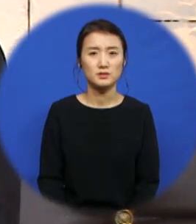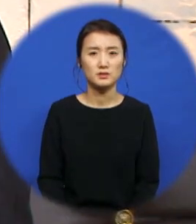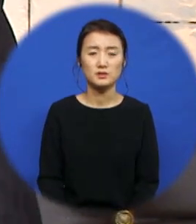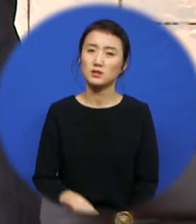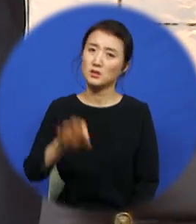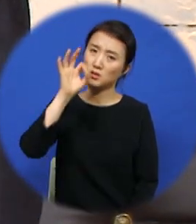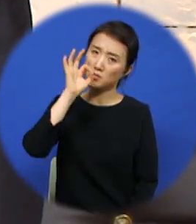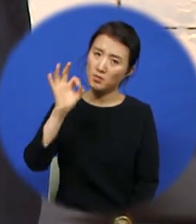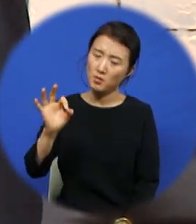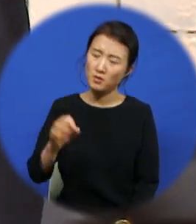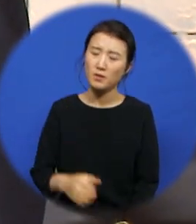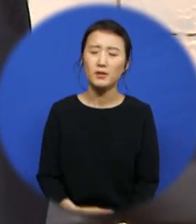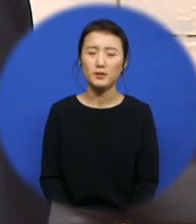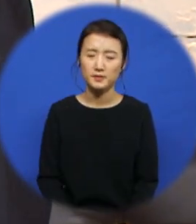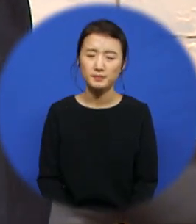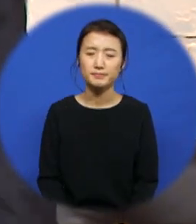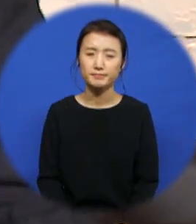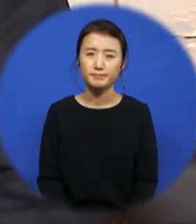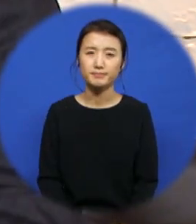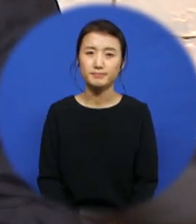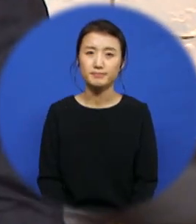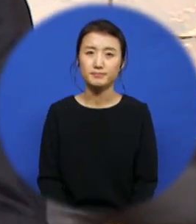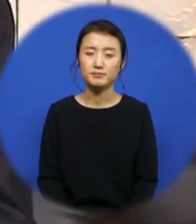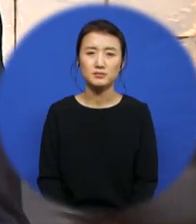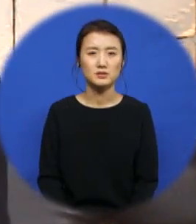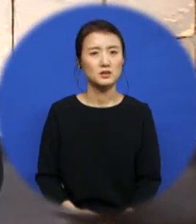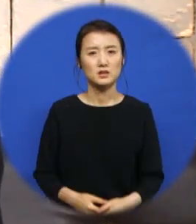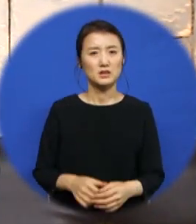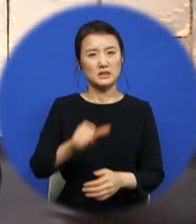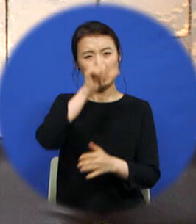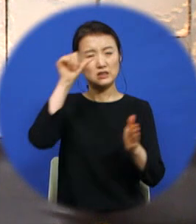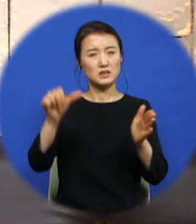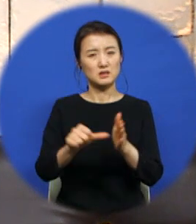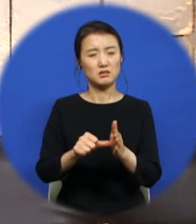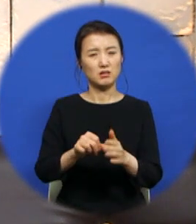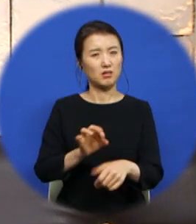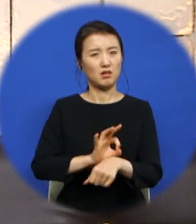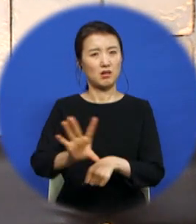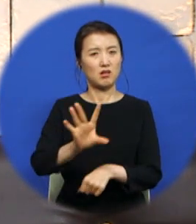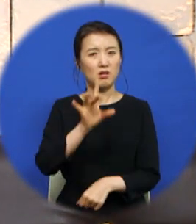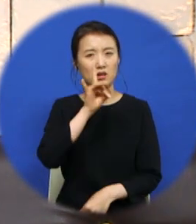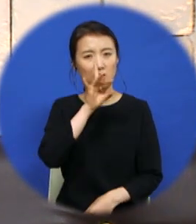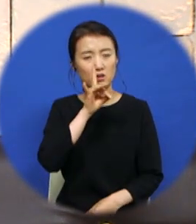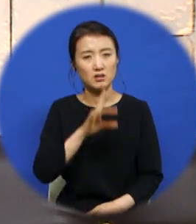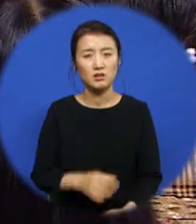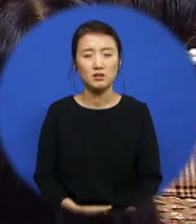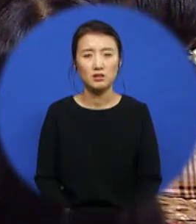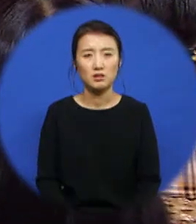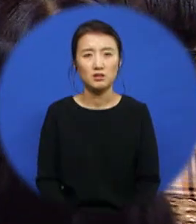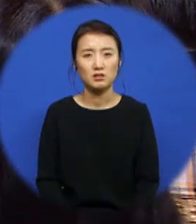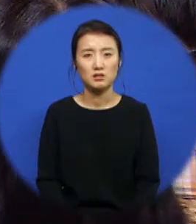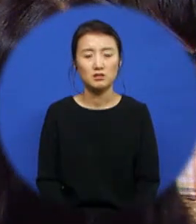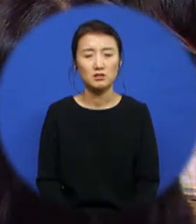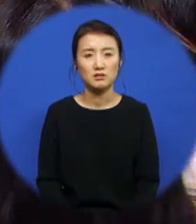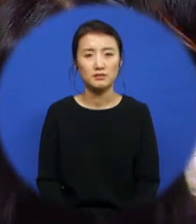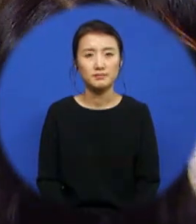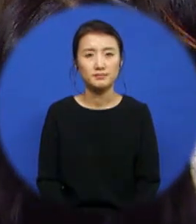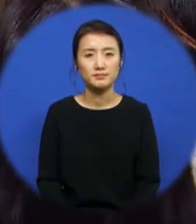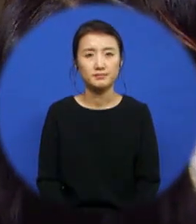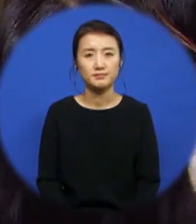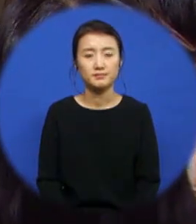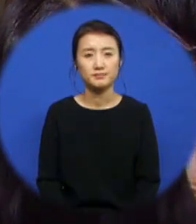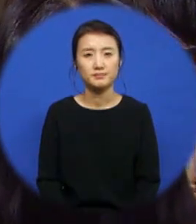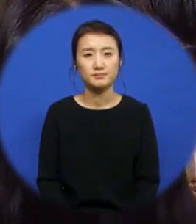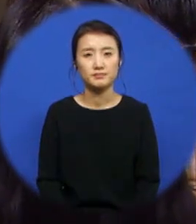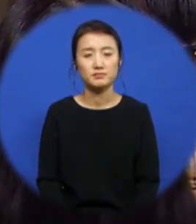보면 있죠 4 그냥 막 살면 안 될 거 같아요 그쵸 예 우리도 헌신도